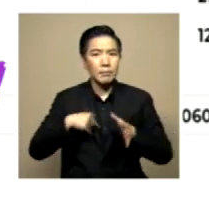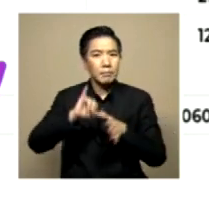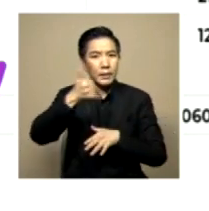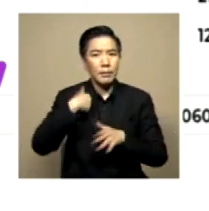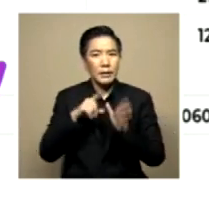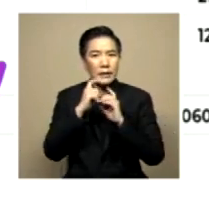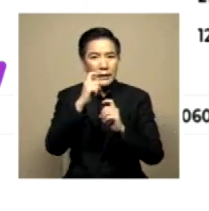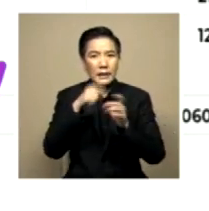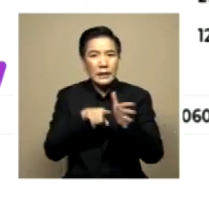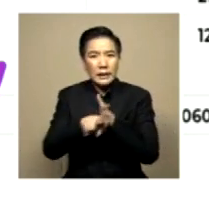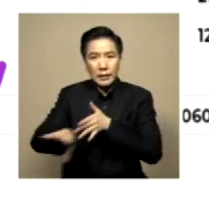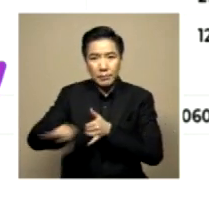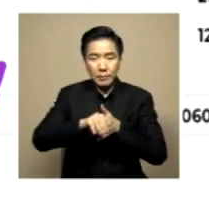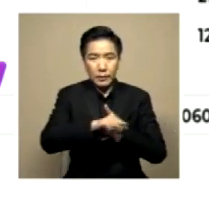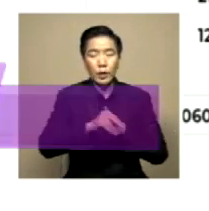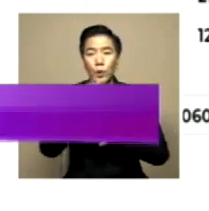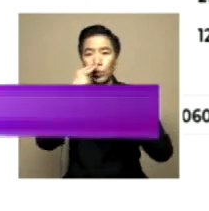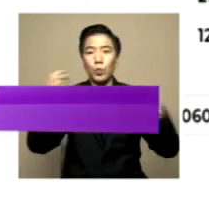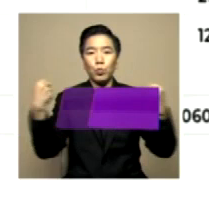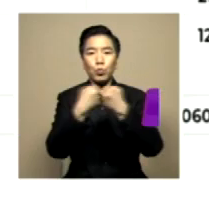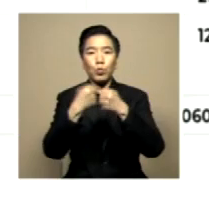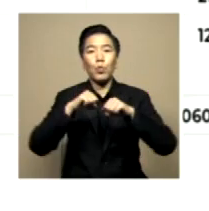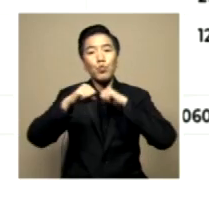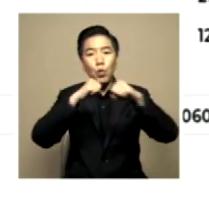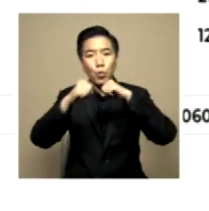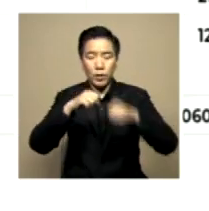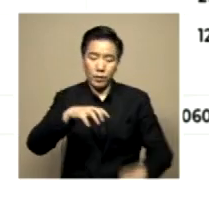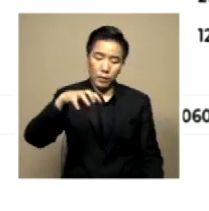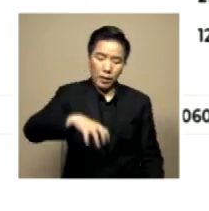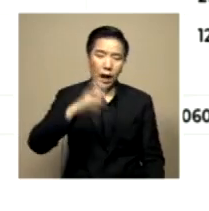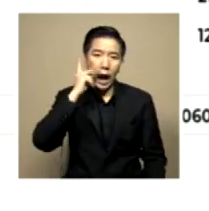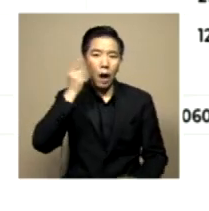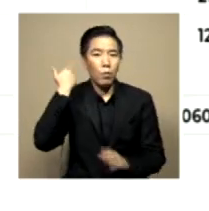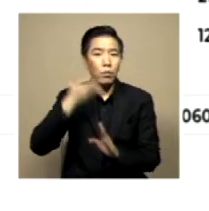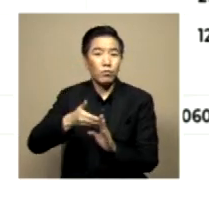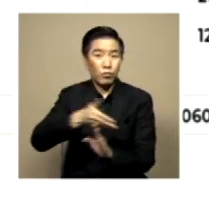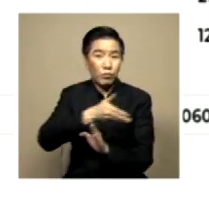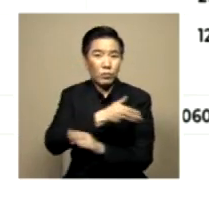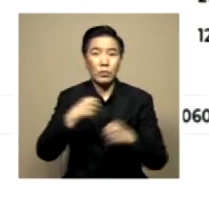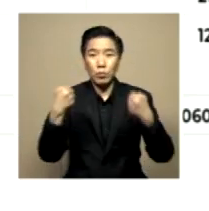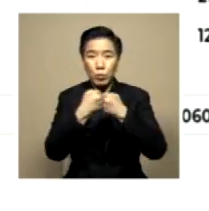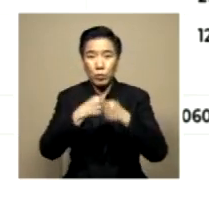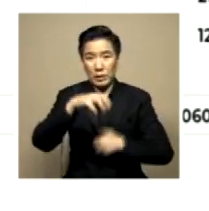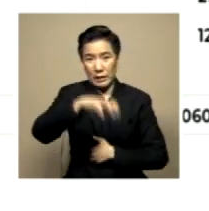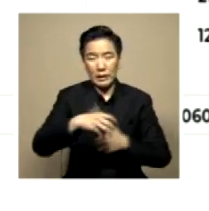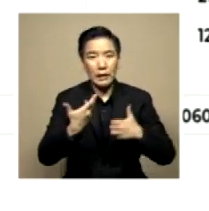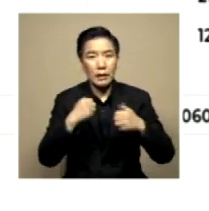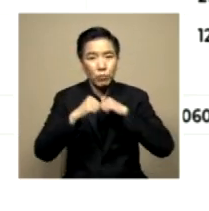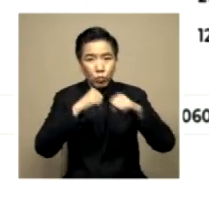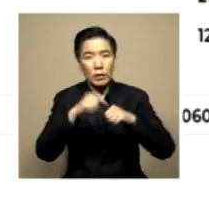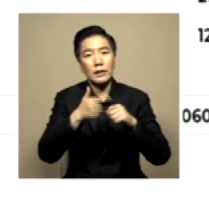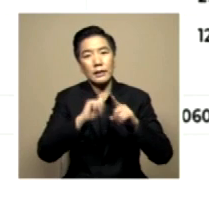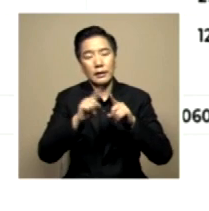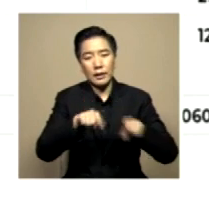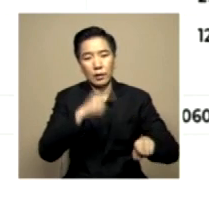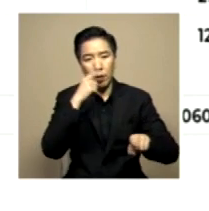างกลับไม่ยอมกักตัวนี่นะคะแล้วก็ขณะผู้ที่ติดเชื้อสถานบันเทิงก็ยังส่งตัวอันนี้ก็เป็นอีกปัจจัยที่จะต้อง